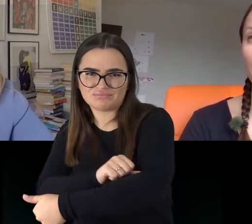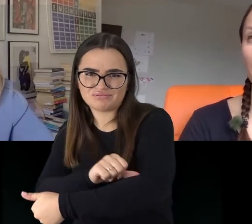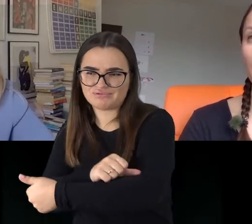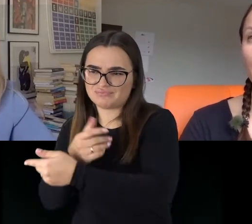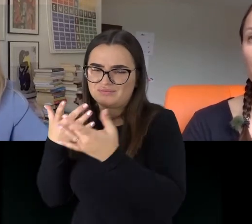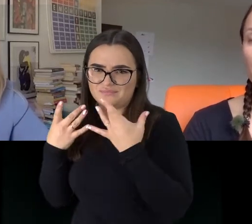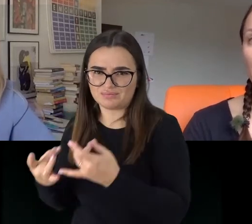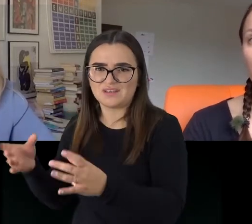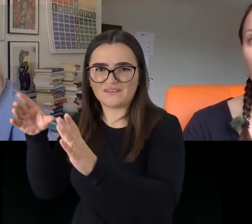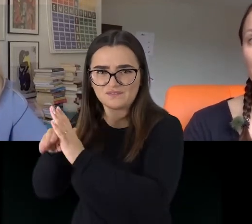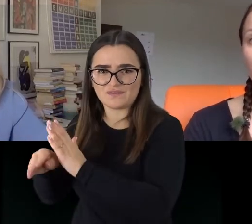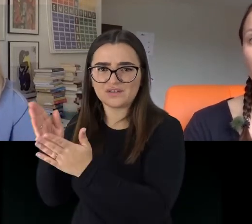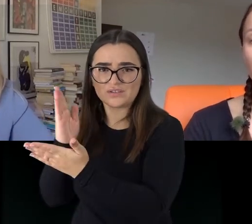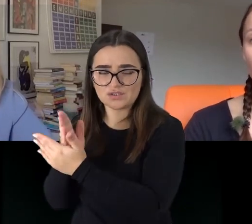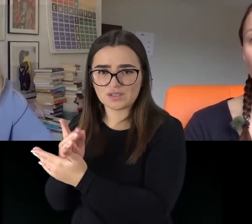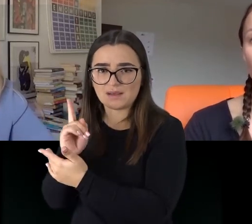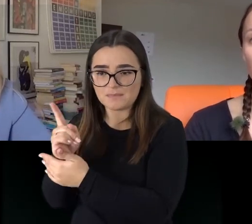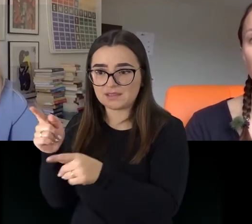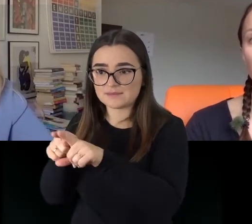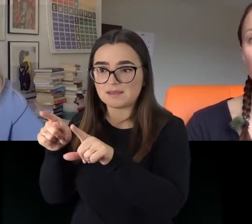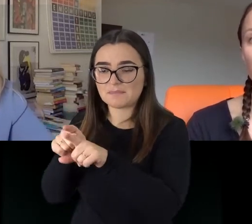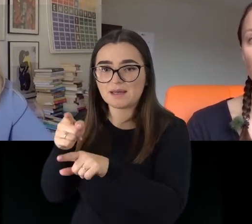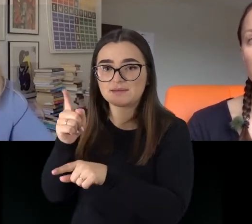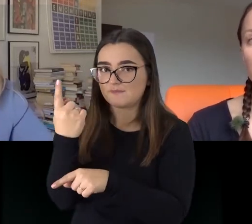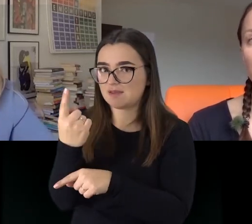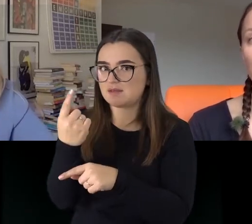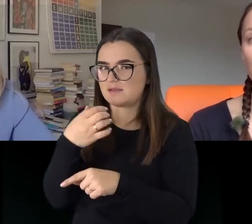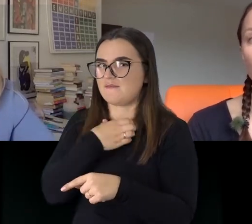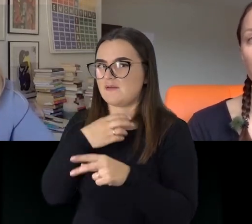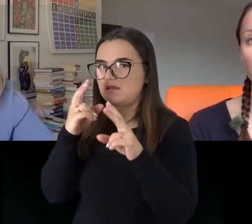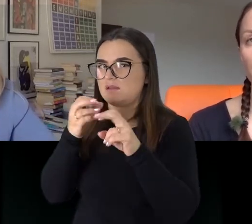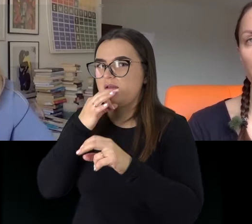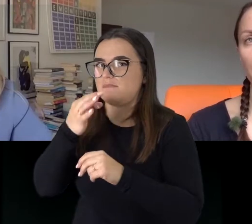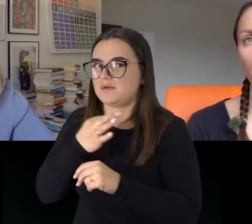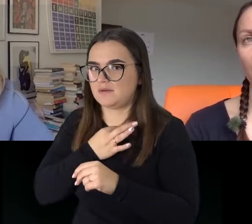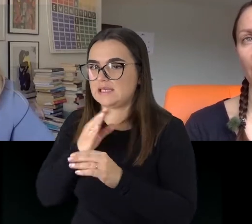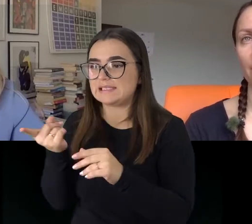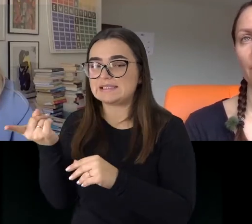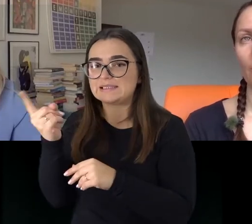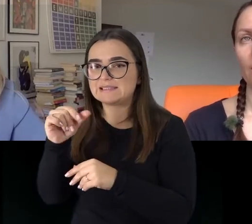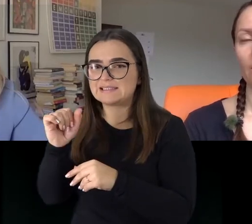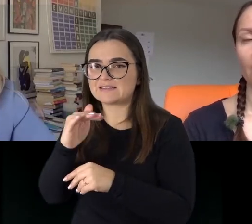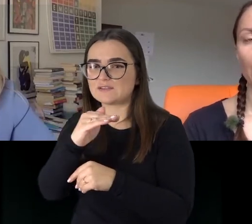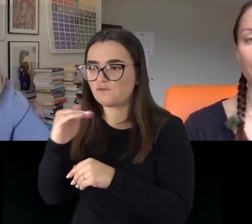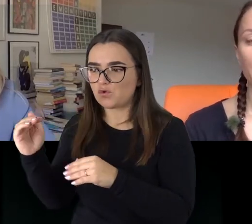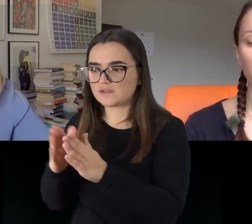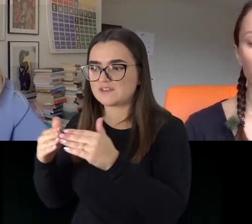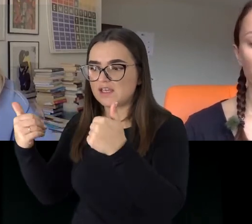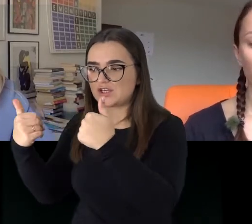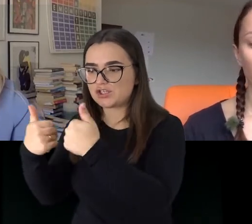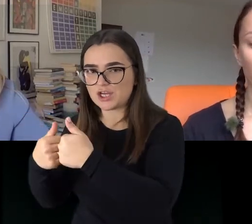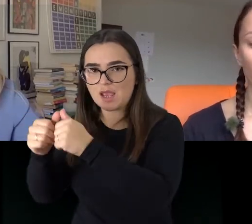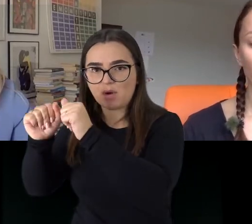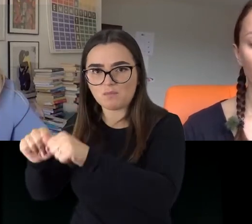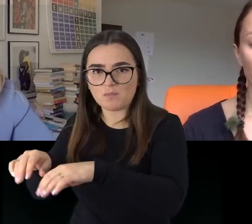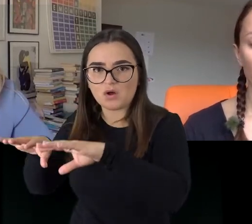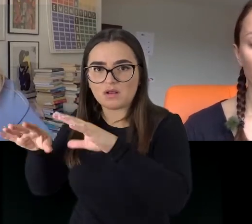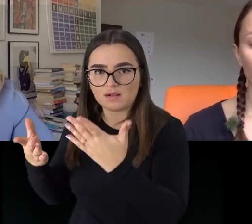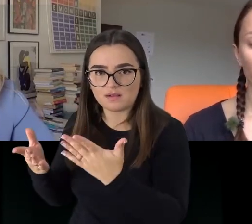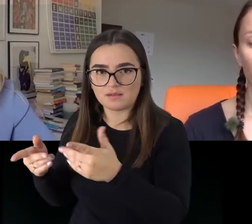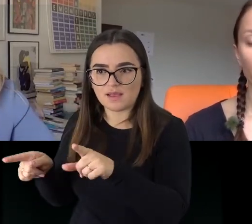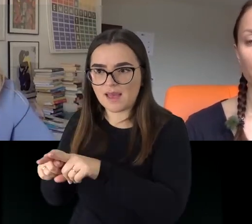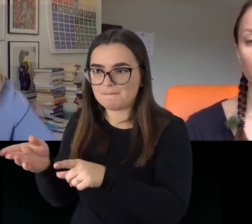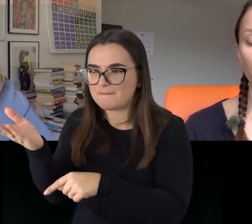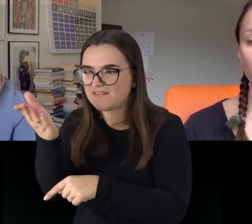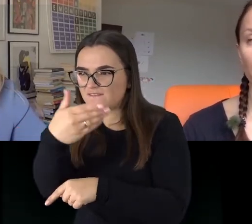dalykų. Taip. Bet jūs paminėjote taip pat tokį labai įdomų dalyką, kad disfunkcinė šeima gali būti ir ta šeima, kurioj kaip ir visa šeima priklausoma